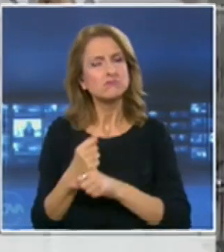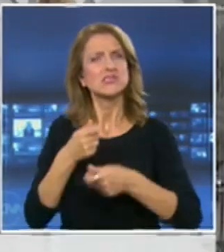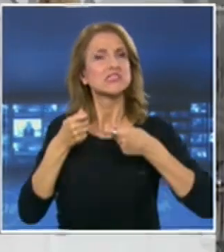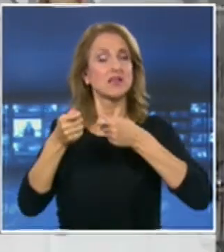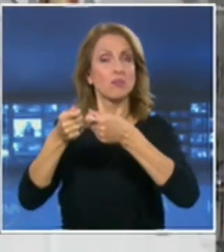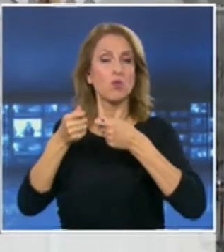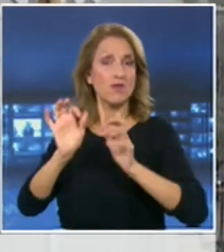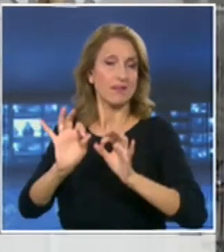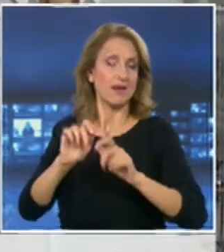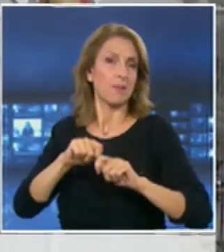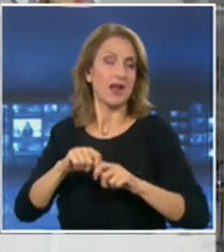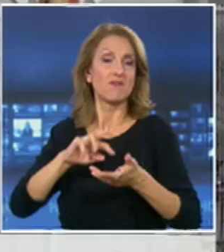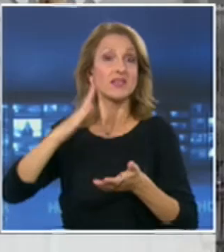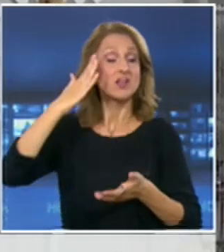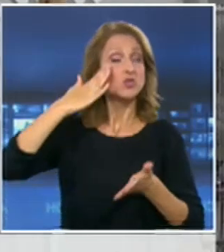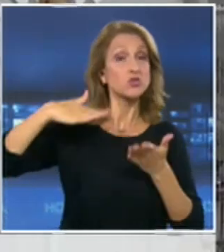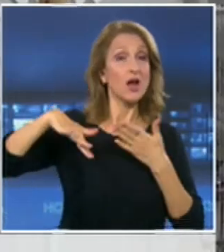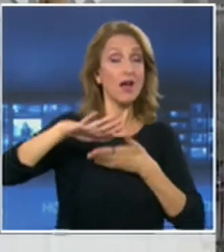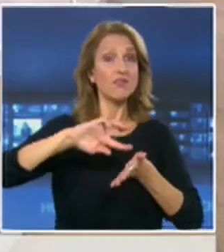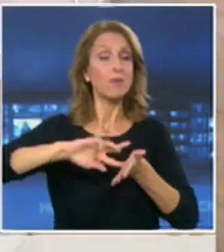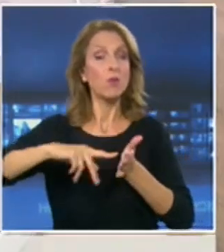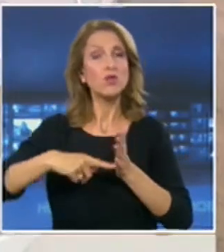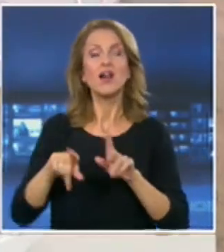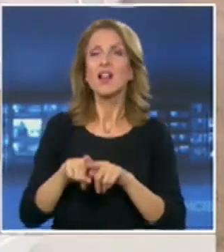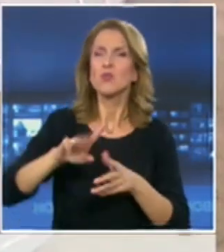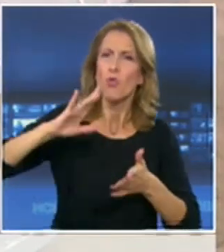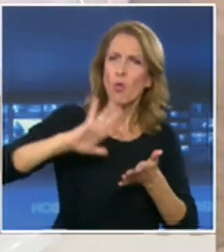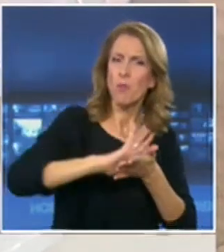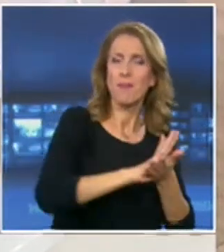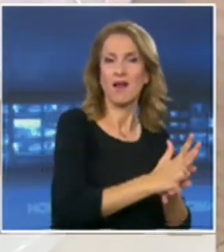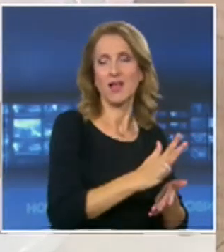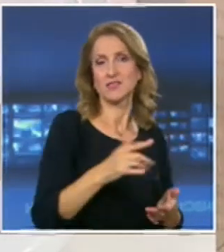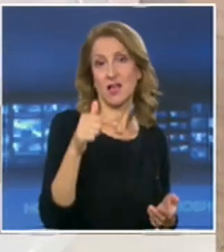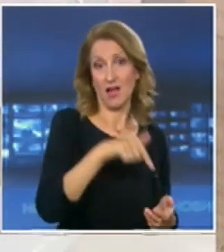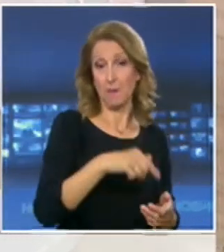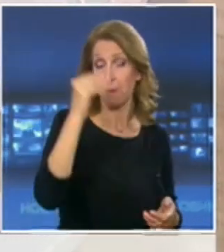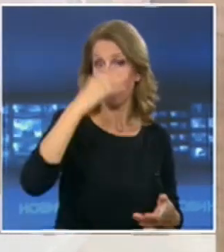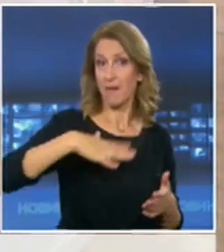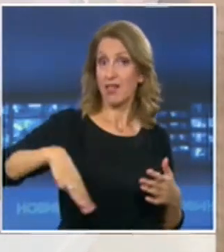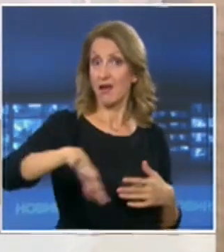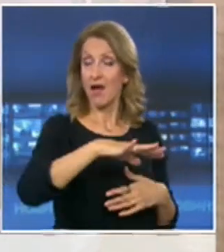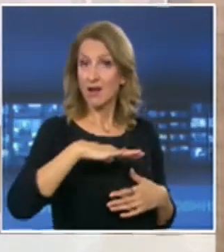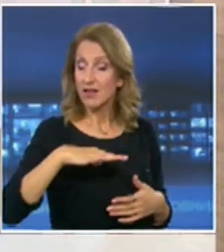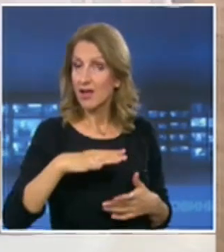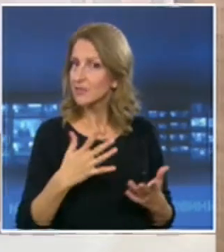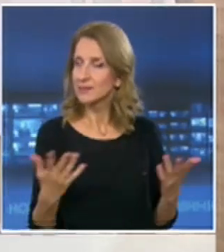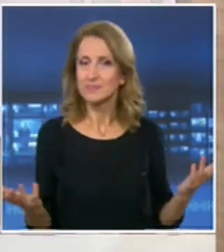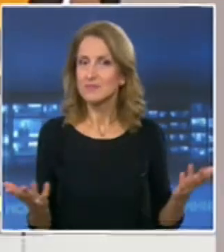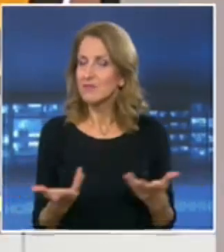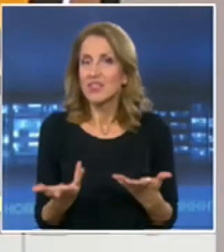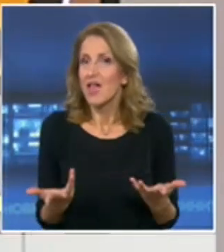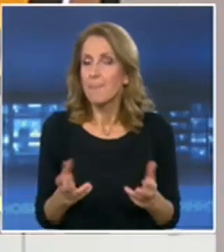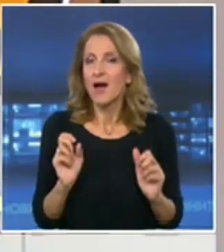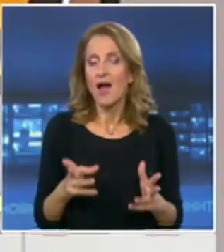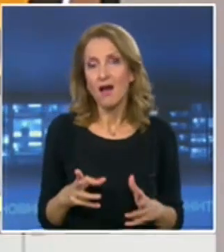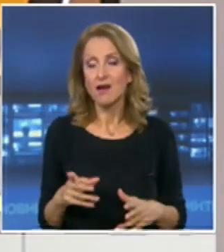държавна политика, основана на чиста омраза към българския народ и към България, няма как да